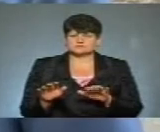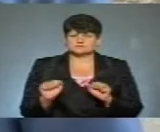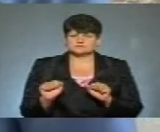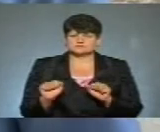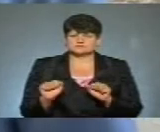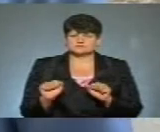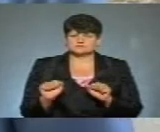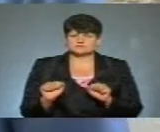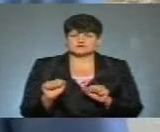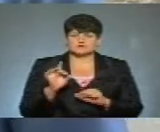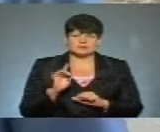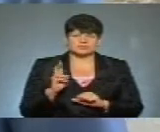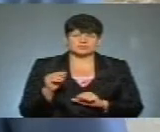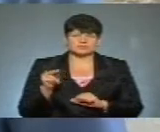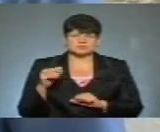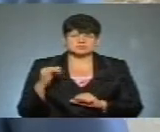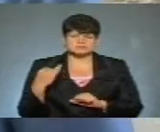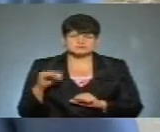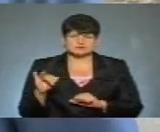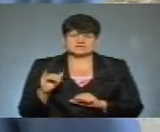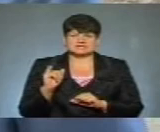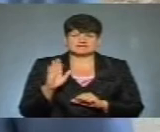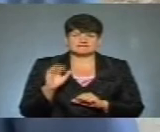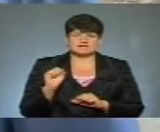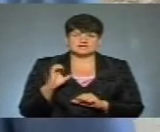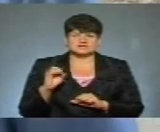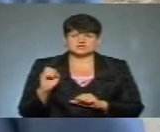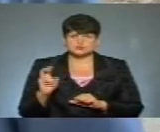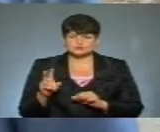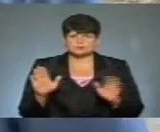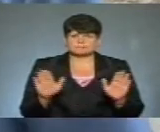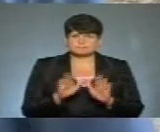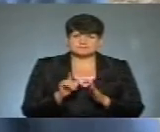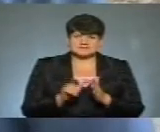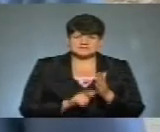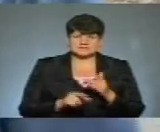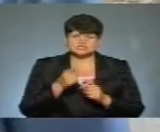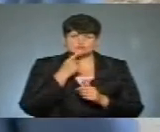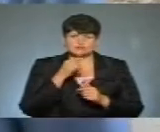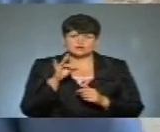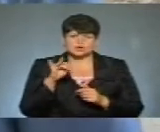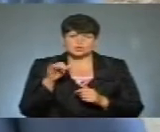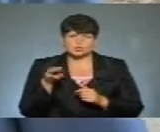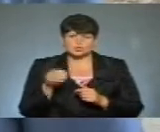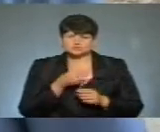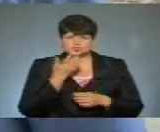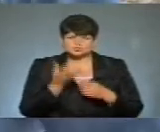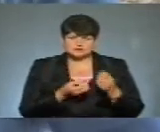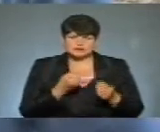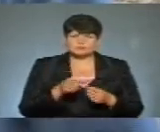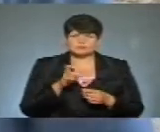і Романа Купчинську, і Ващука пісні, «Червона рута», «Водограй», Богдана